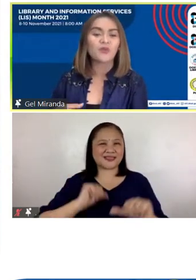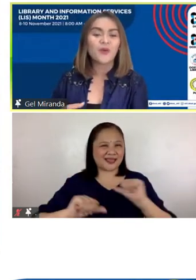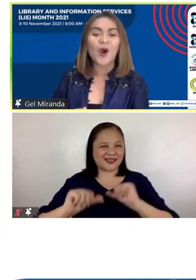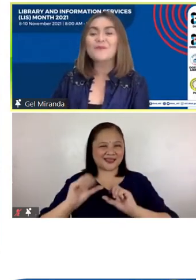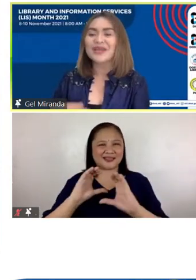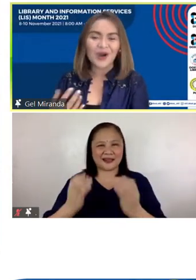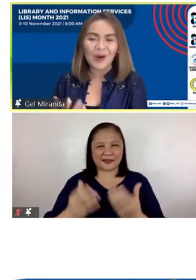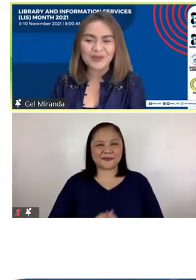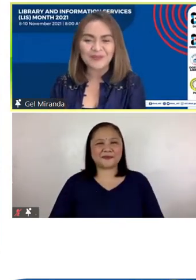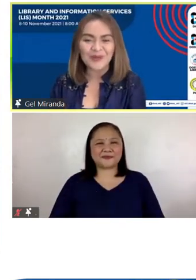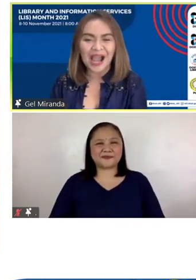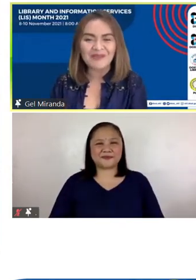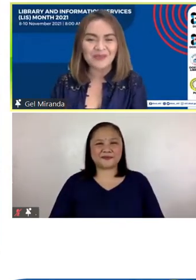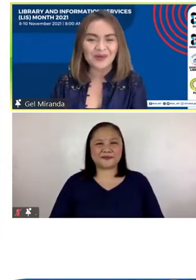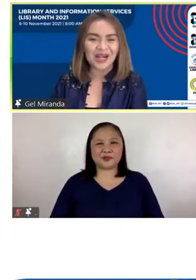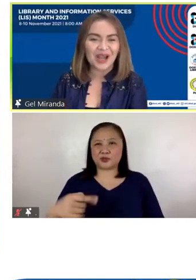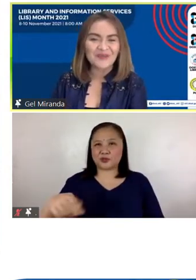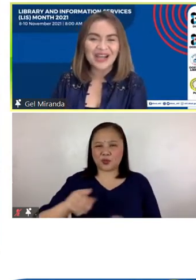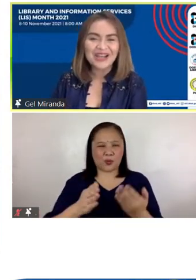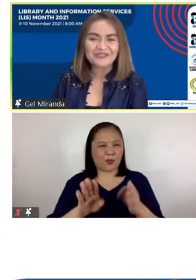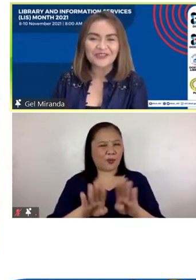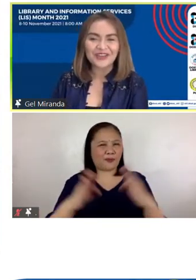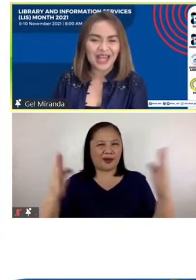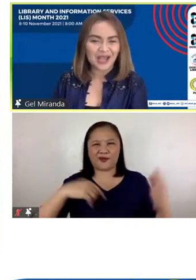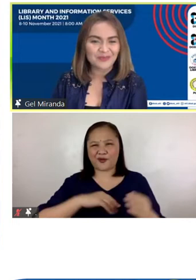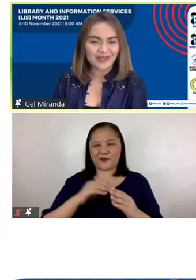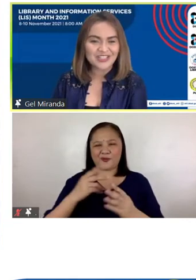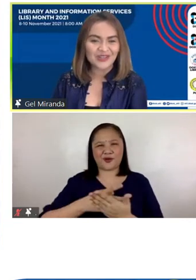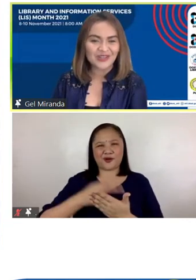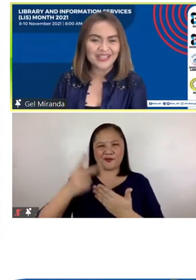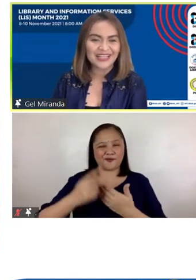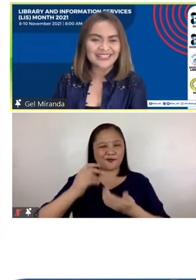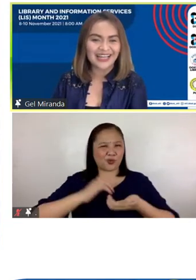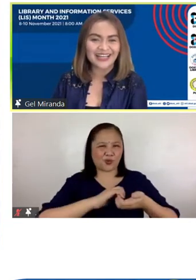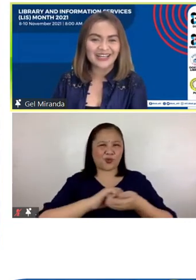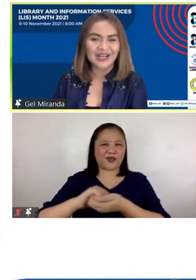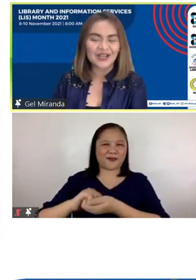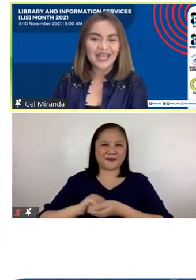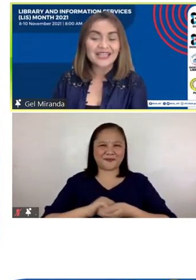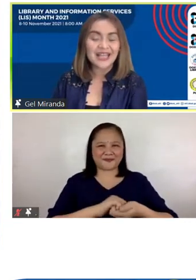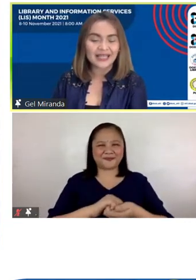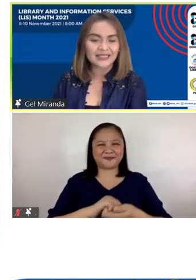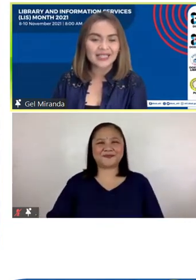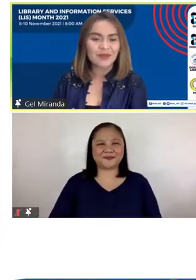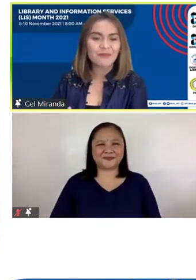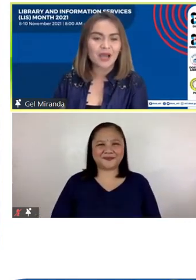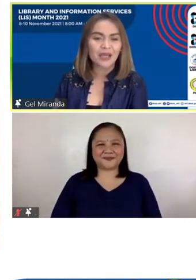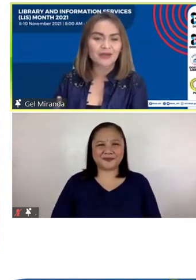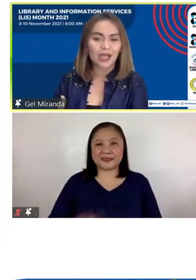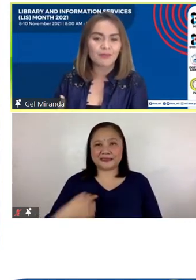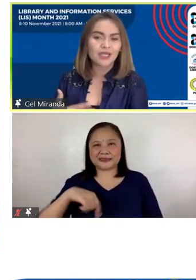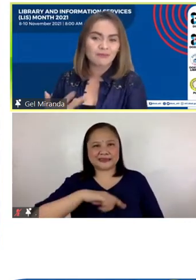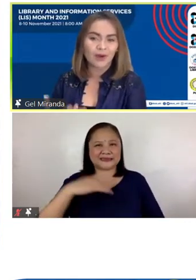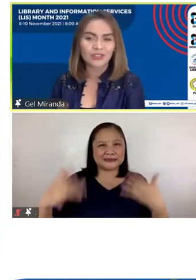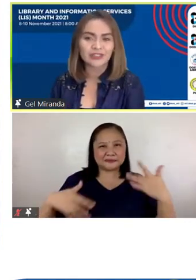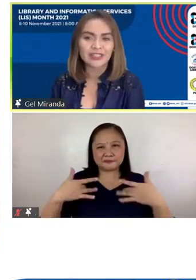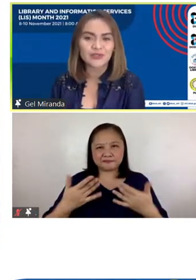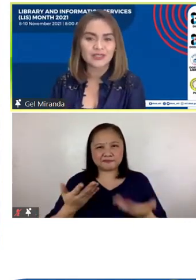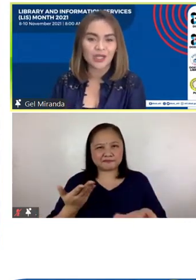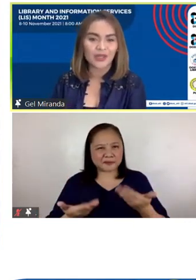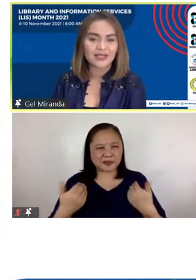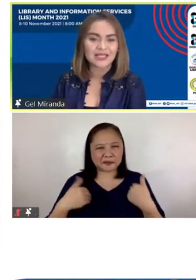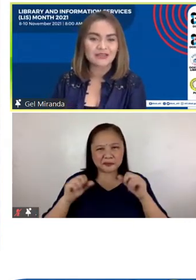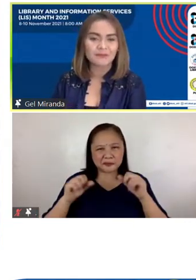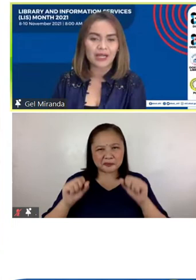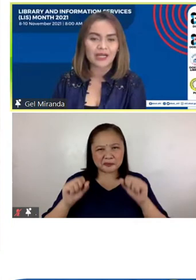ay open na open po ang aming programa for collaboration. At excited kami, baka meron tayong maging partner dito